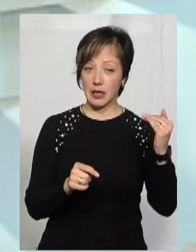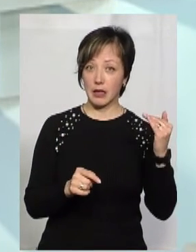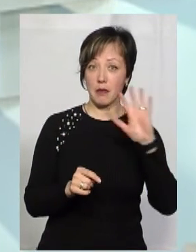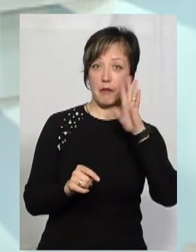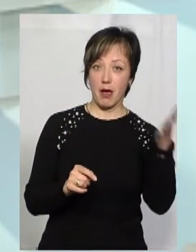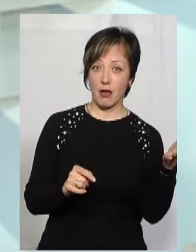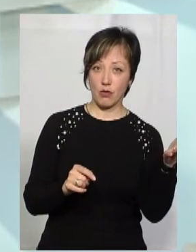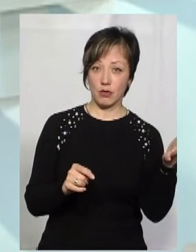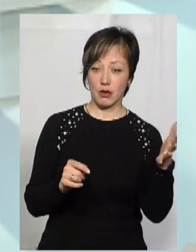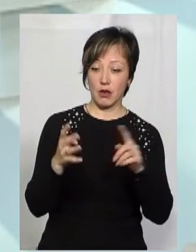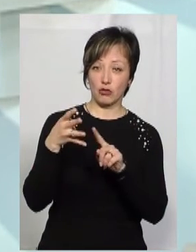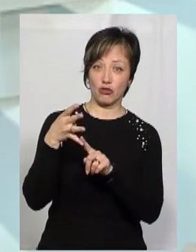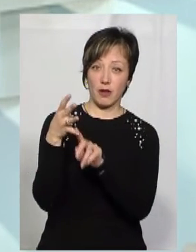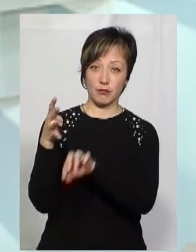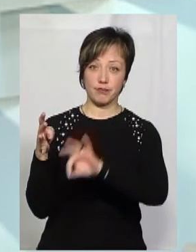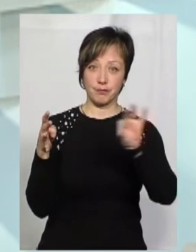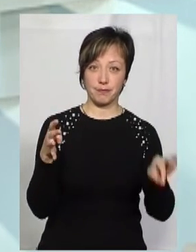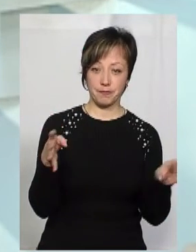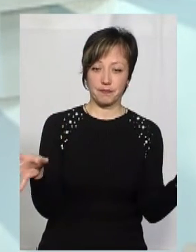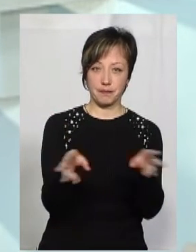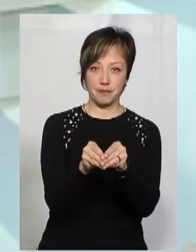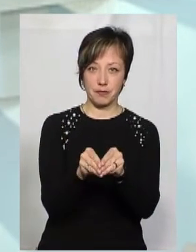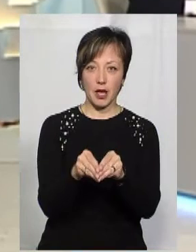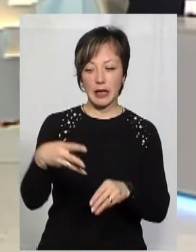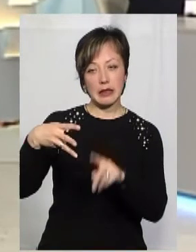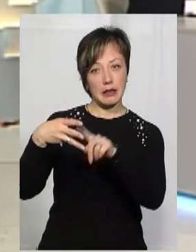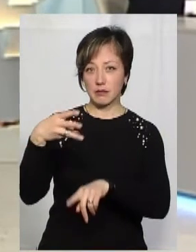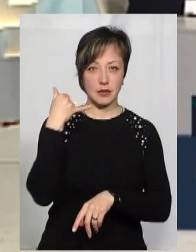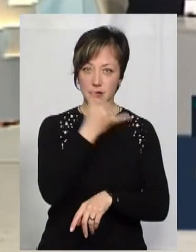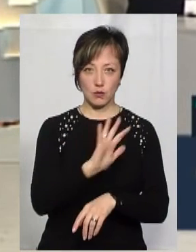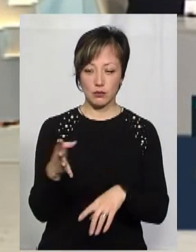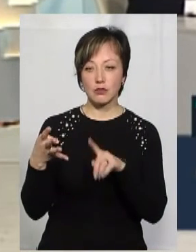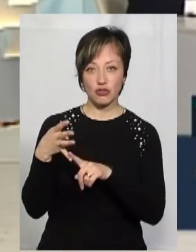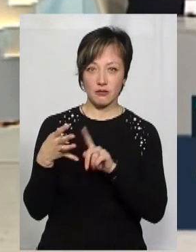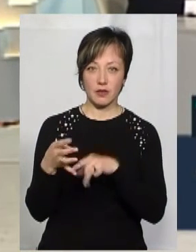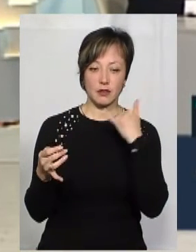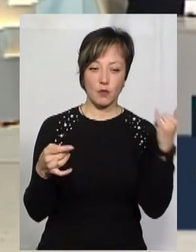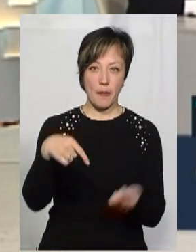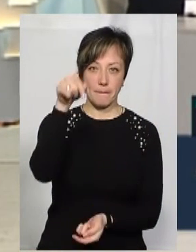дитина така, що 5 років, цим першим троїм ніхто не дзвонить. Дзвонять тому, в кого